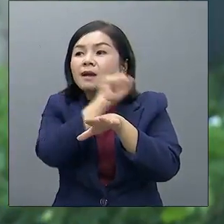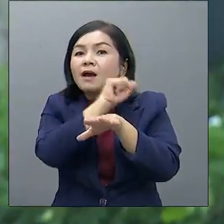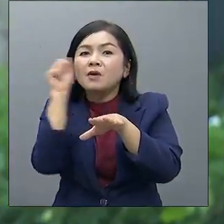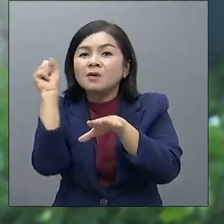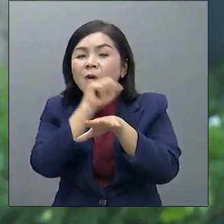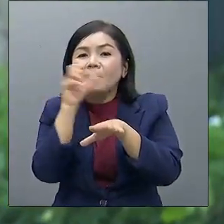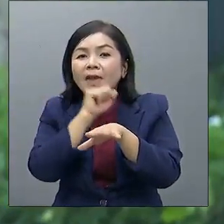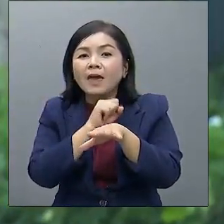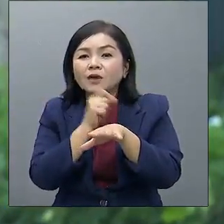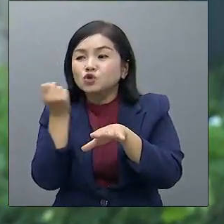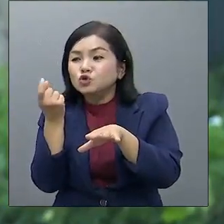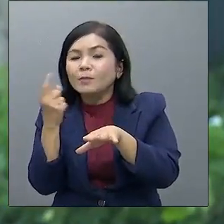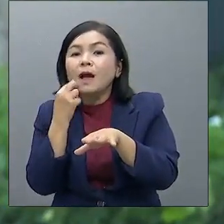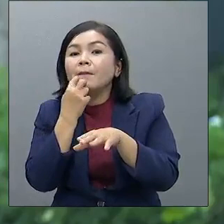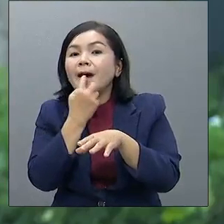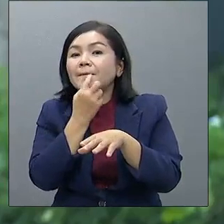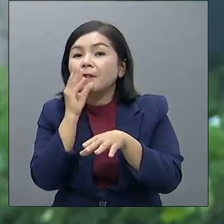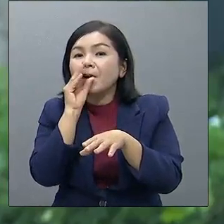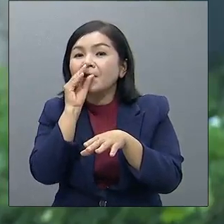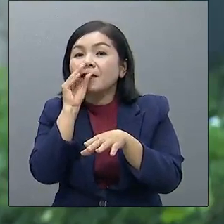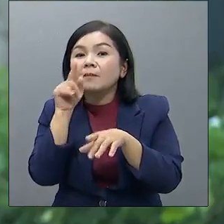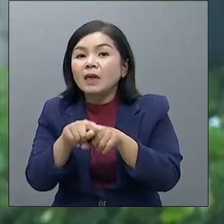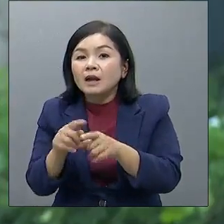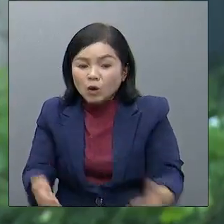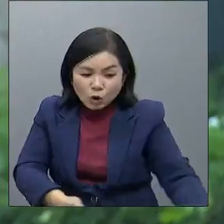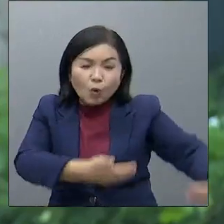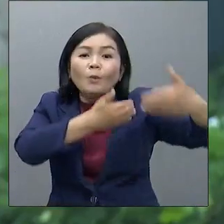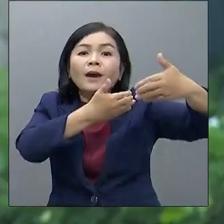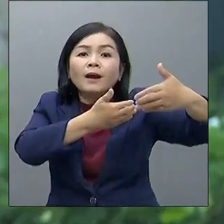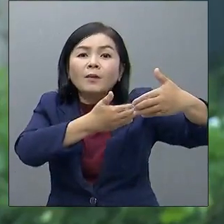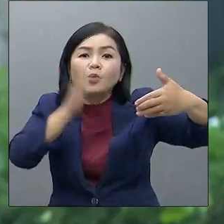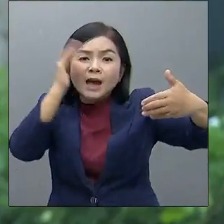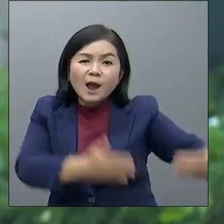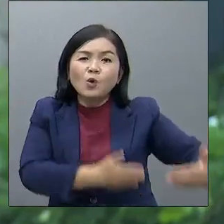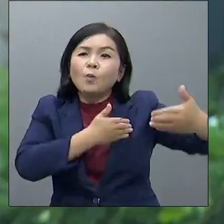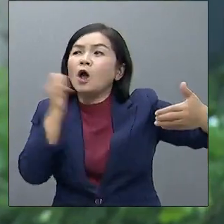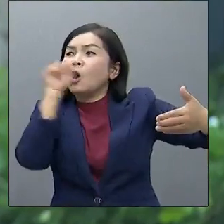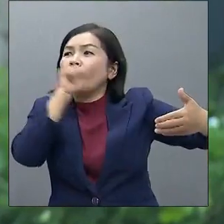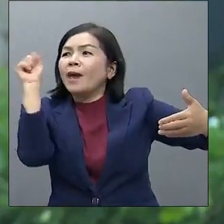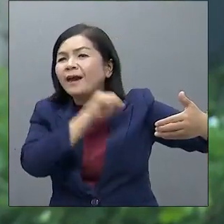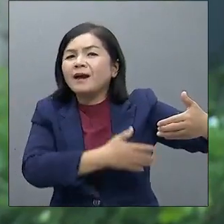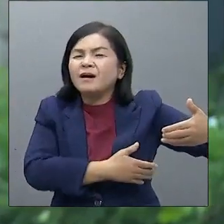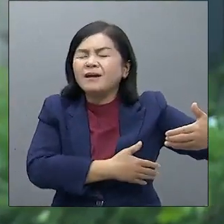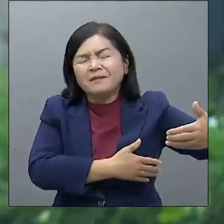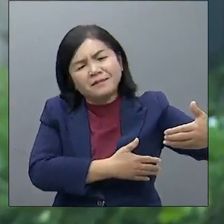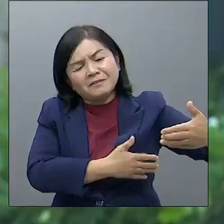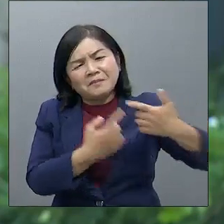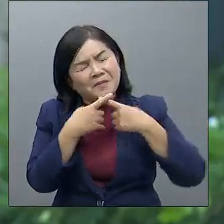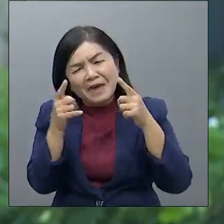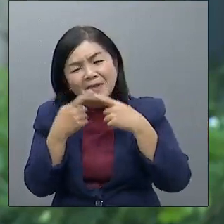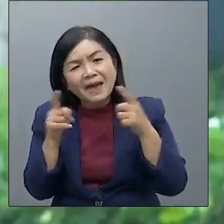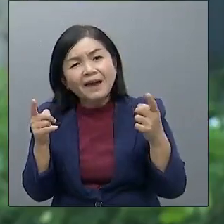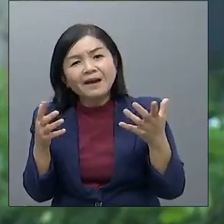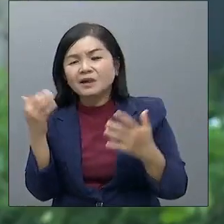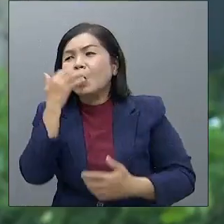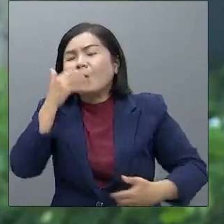อีกแต่ว่าต้องอุ้มพระเอก MV ก็คือน้องแหลมอุ้มแล้วก็ร้องไปด้วยมันก็เป็นอะไรที่มันฮา